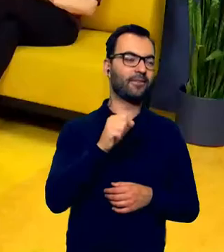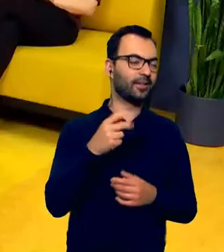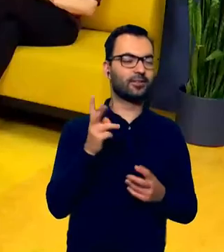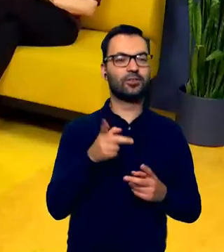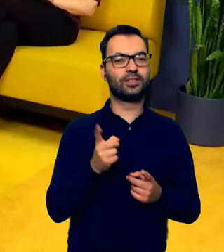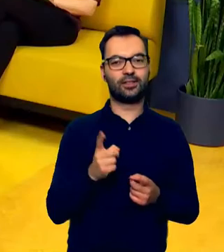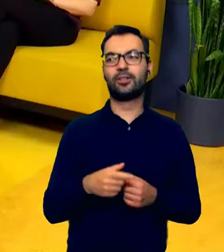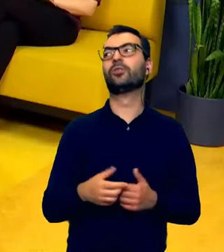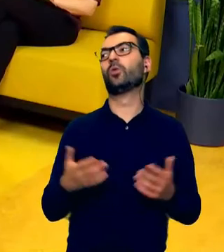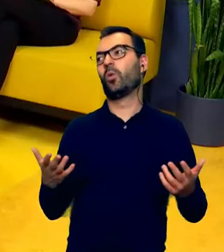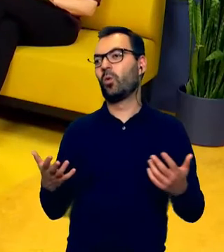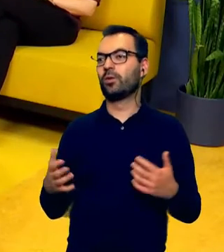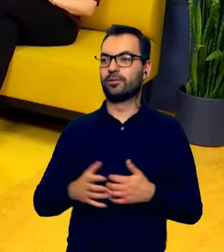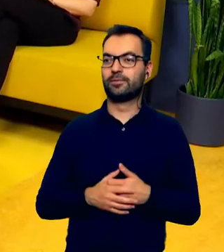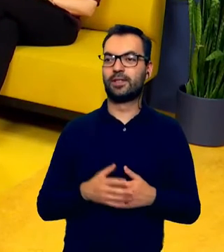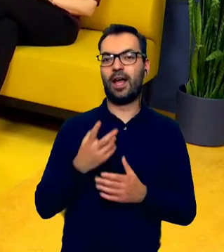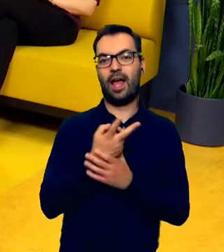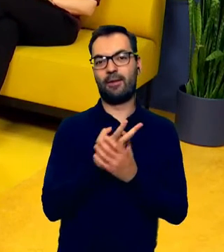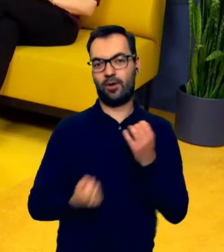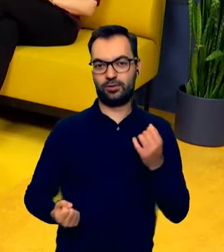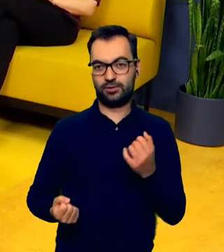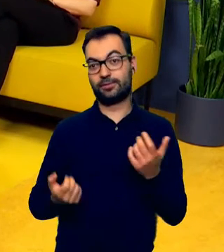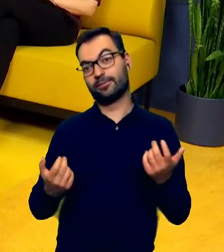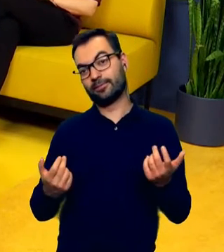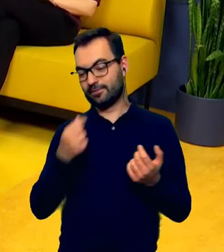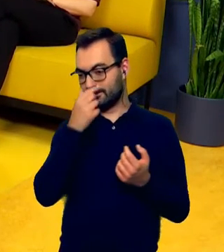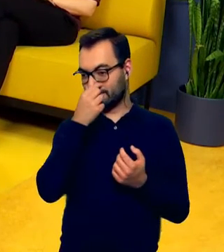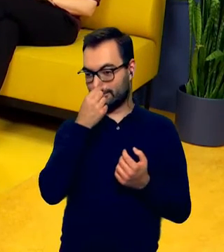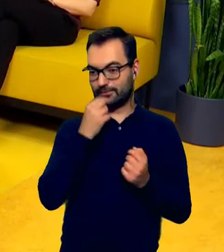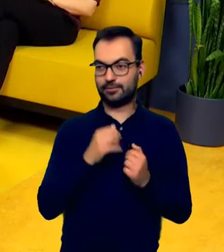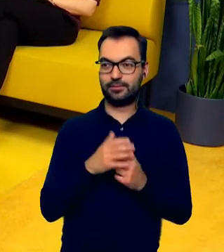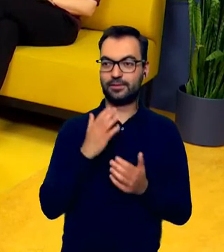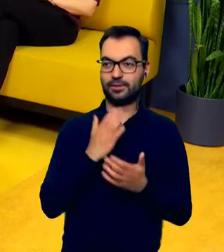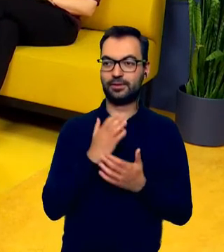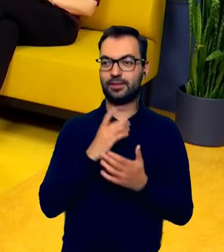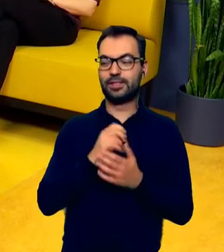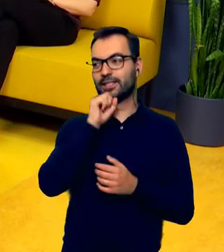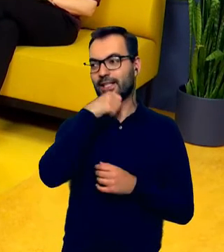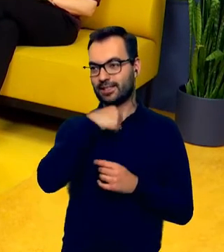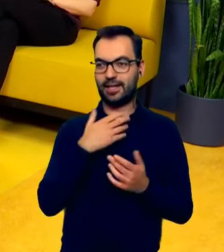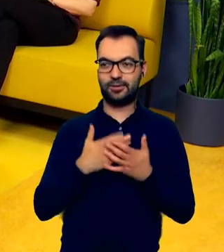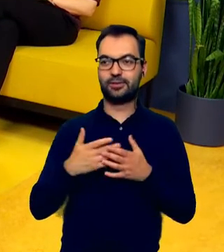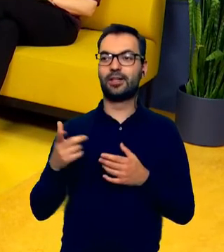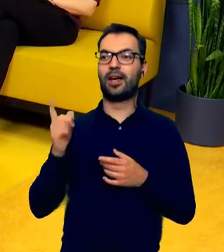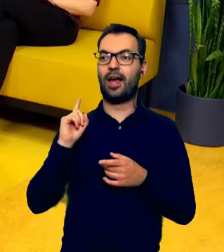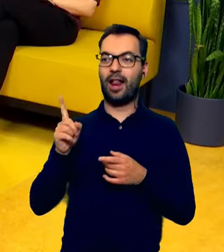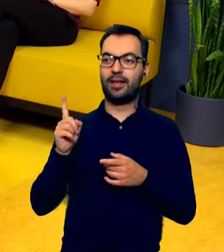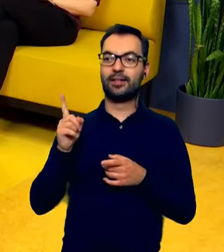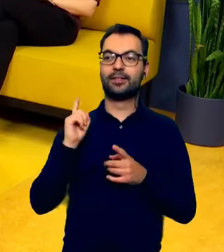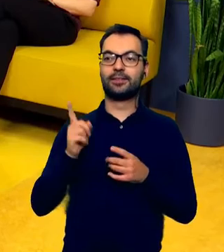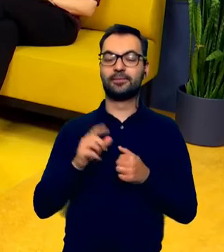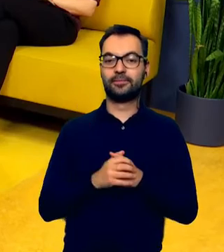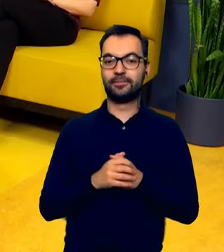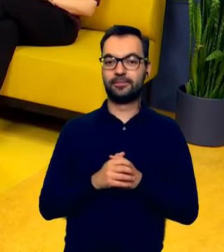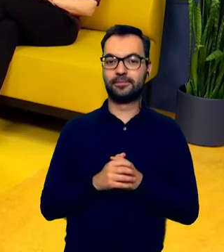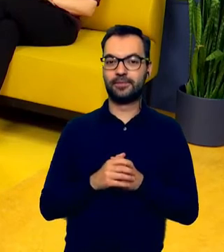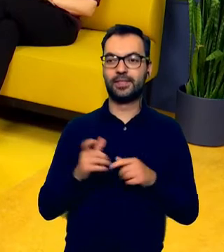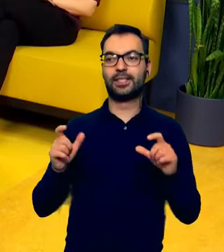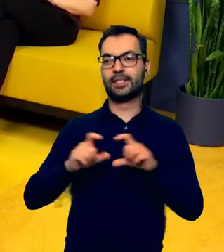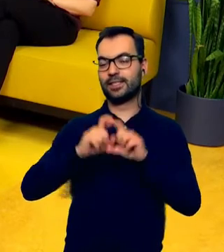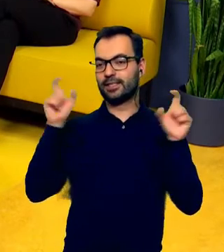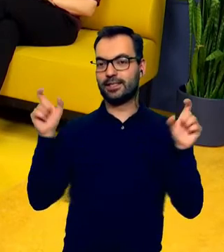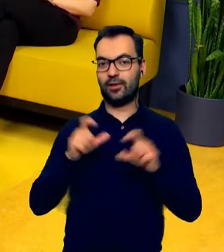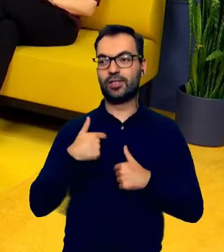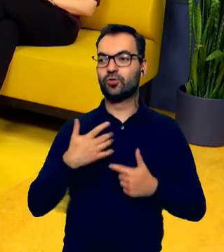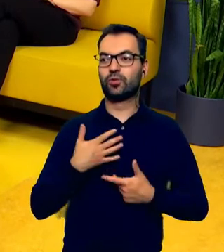Ewie Winnickiej. No słuchaj, aborcji to już nikt tam nie zakaże, bo już jesteśmy za stare na to, ale cały